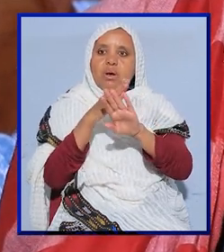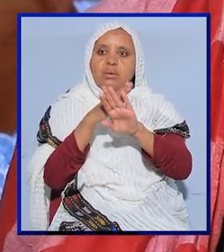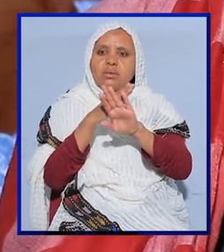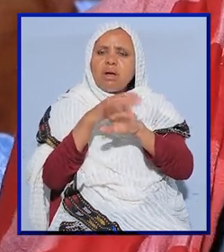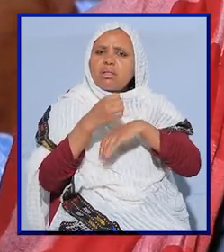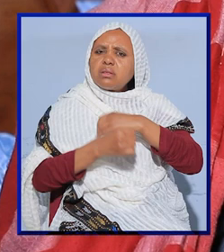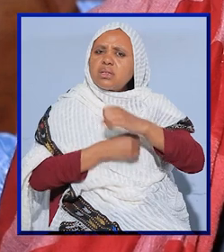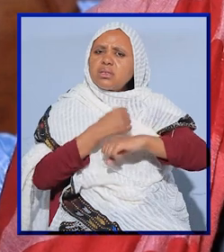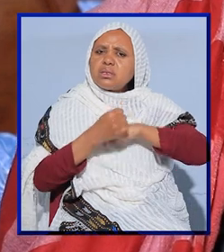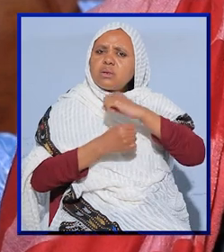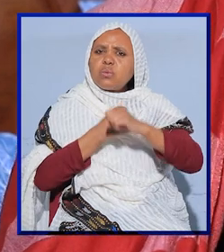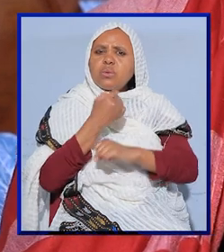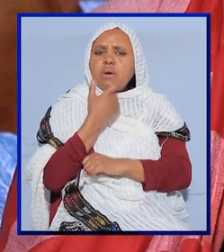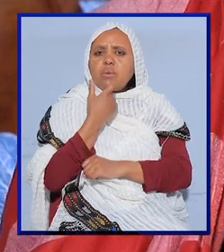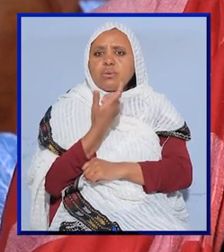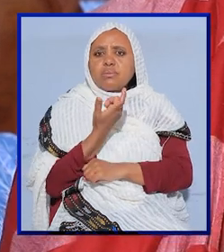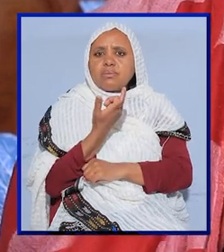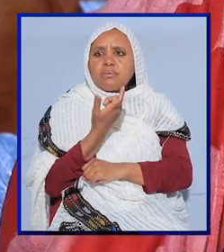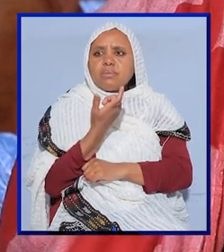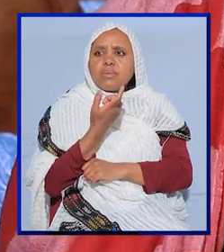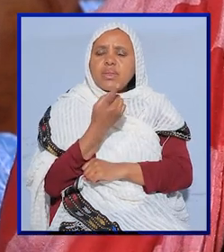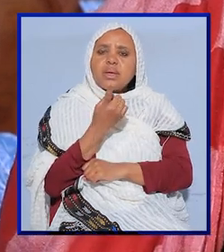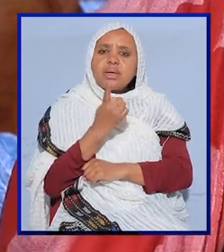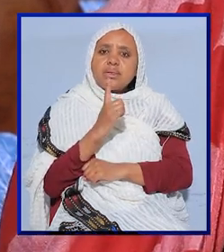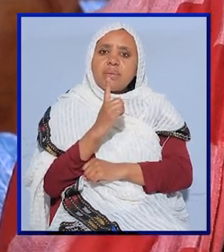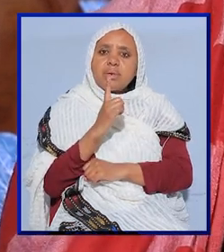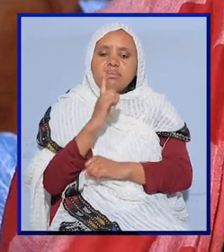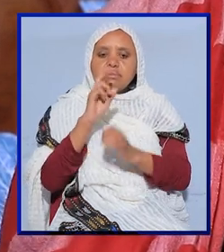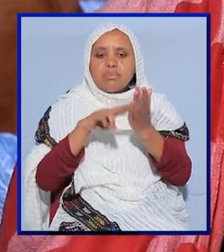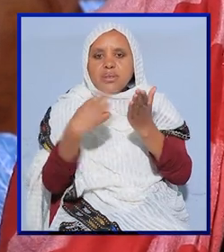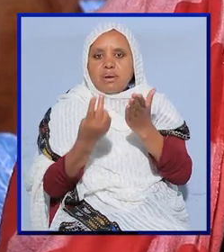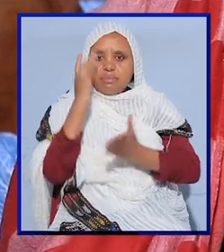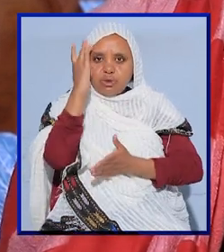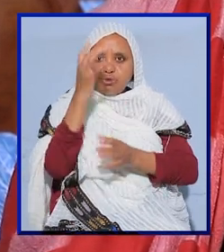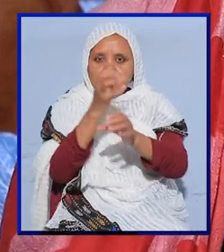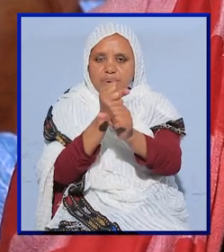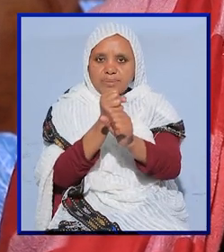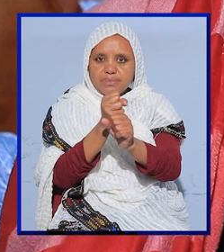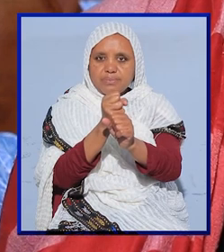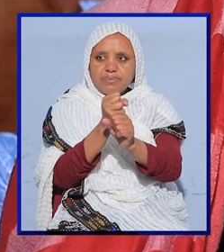እሱንም እየተጨነኩኝ እያለ ጭንቅት ይዞኝ ከዛ ምን ያዘኝ የሚጥል በሽታ ውድራሴ